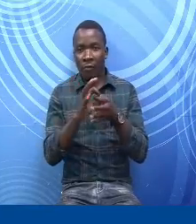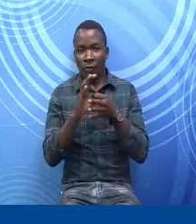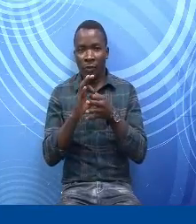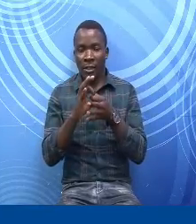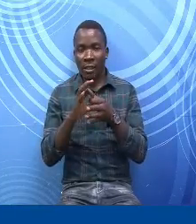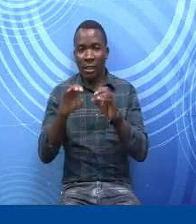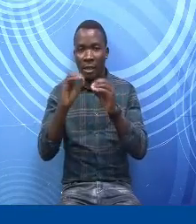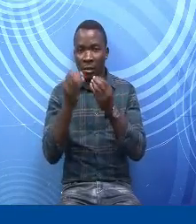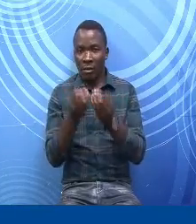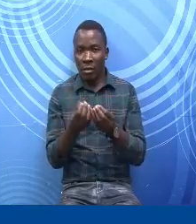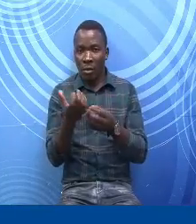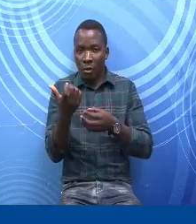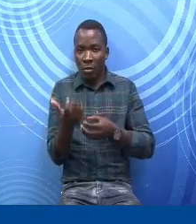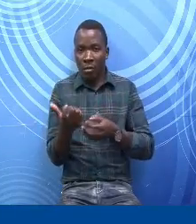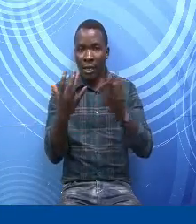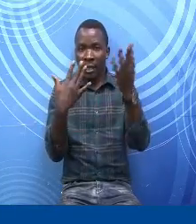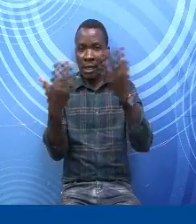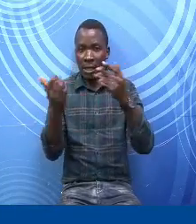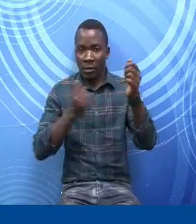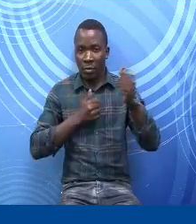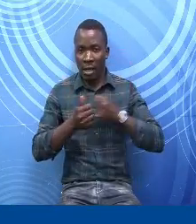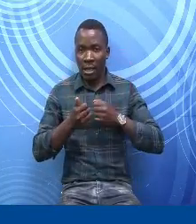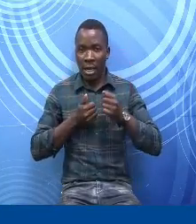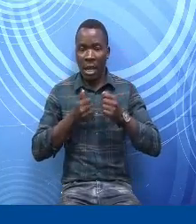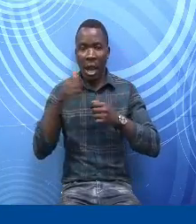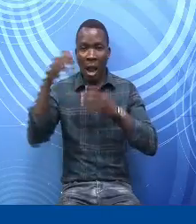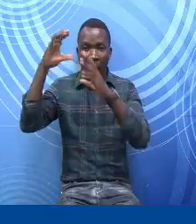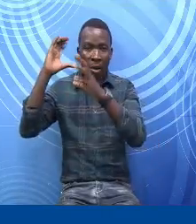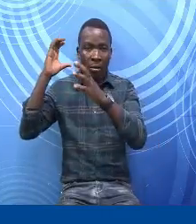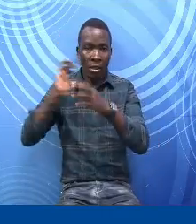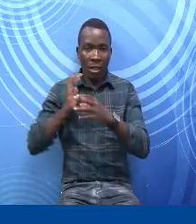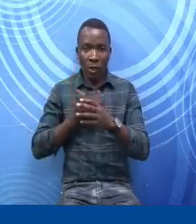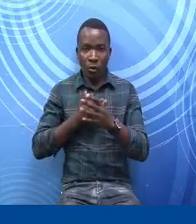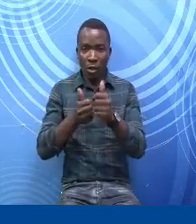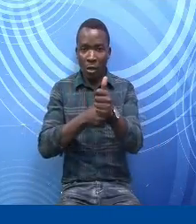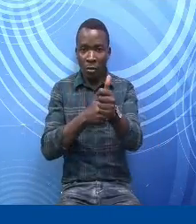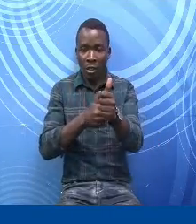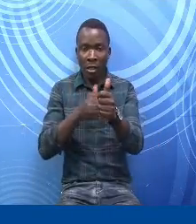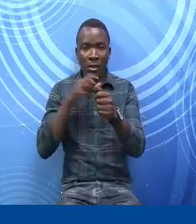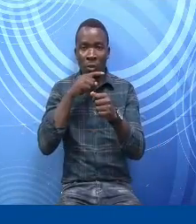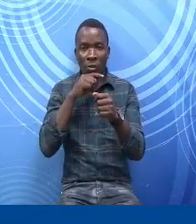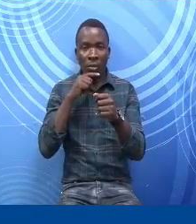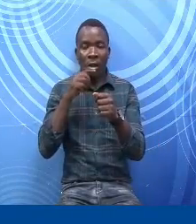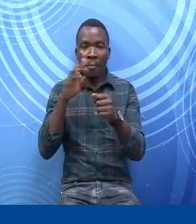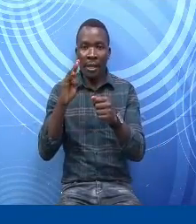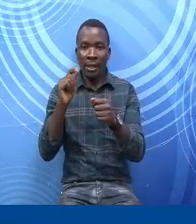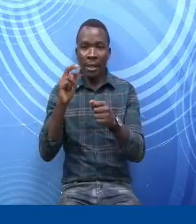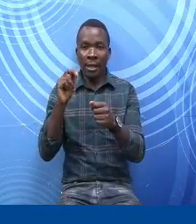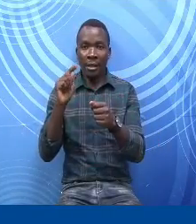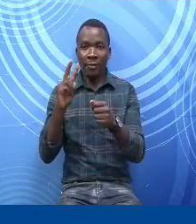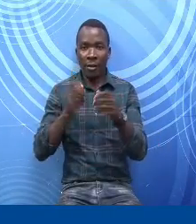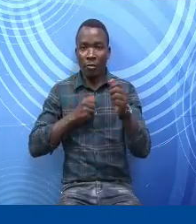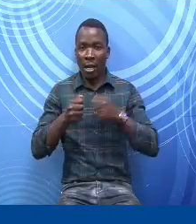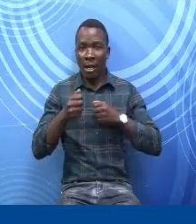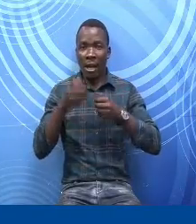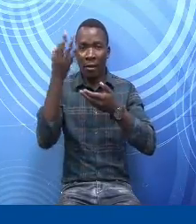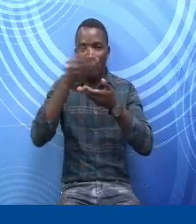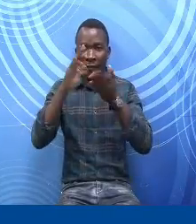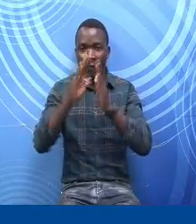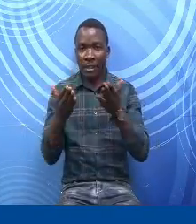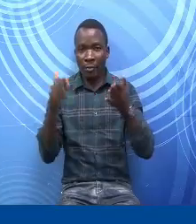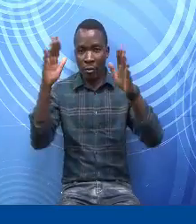n'umuryango Sewing Hand Rwanda. Aya makuru yacu muyakurikirana munyuze no ku mbuga nkoranyambaga zacu ni BTN TV Rwanda Facebook ndetse no kuri Twitter